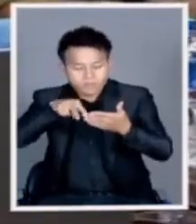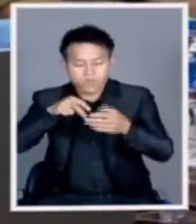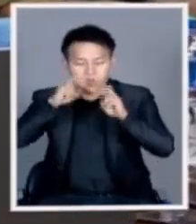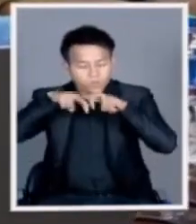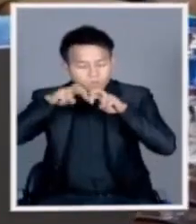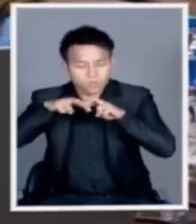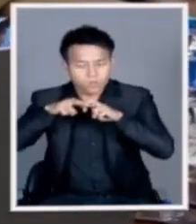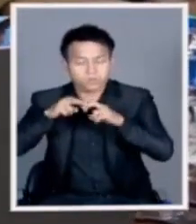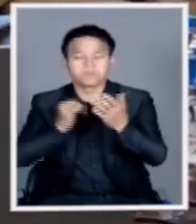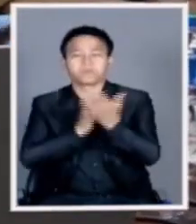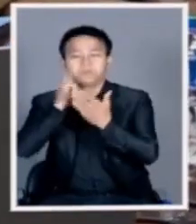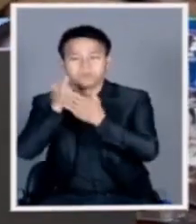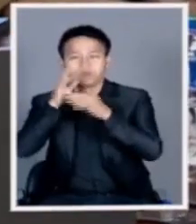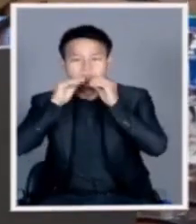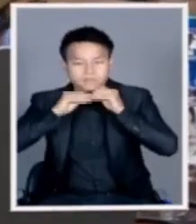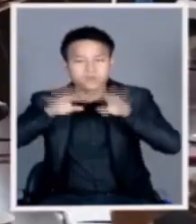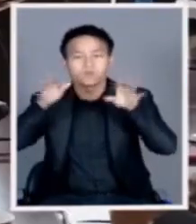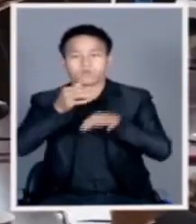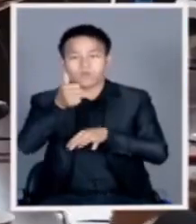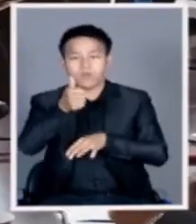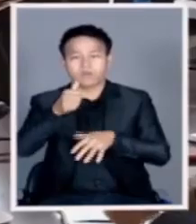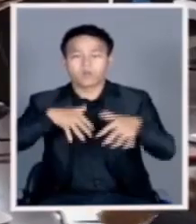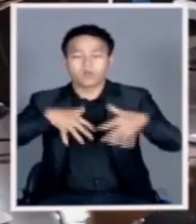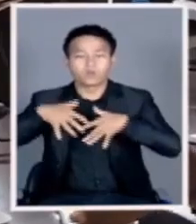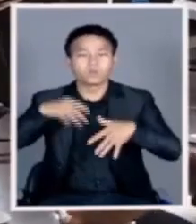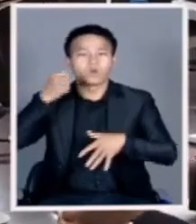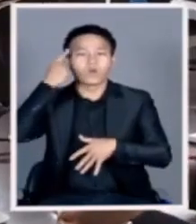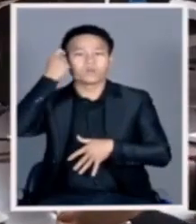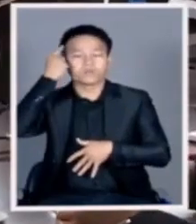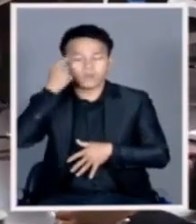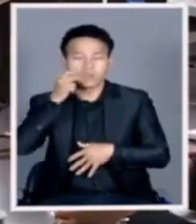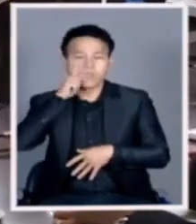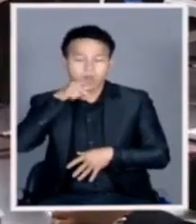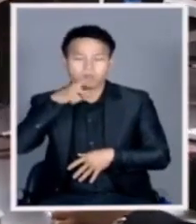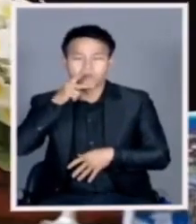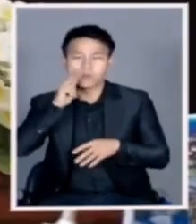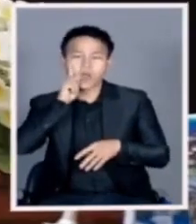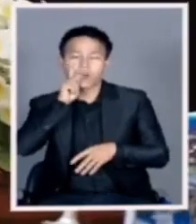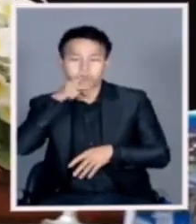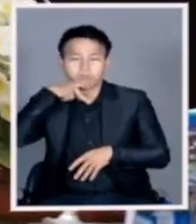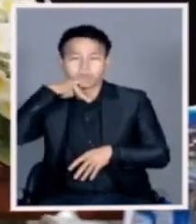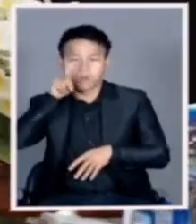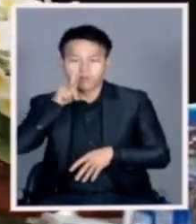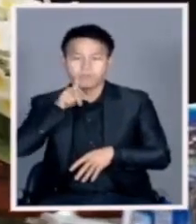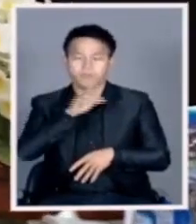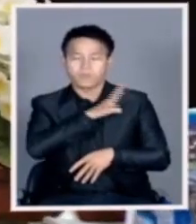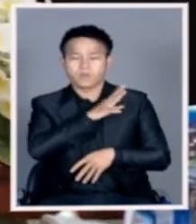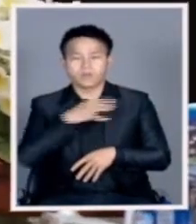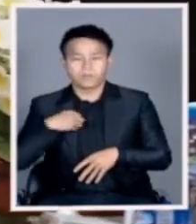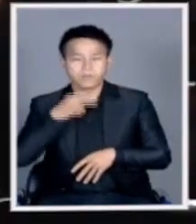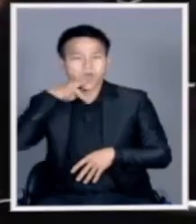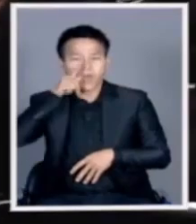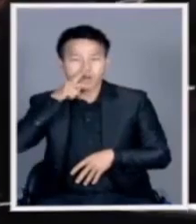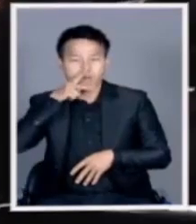ความหรือโครงการที่ให้ความรู้แก่ประชาชนในการกวดสอบข่าวปลอมรวมทั้งการจำแนกระหว่างข่าวที่เชื่อถือได้และข่าวปล